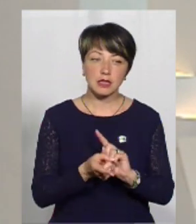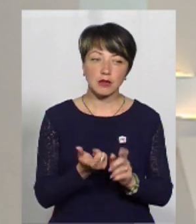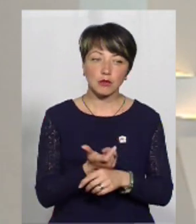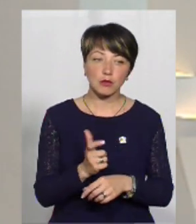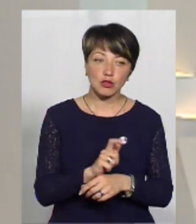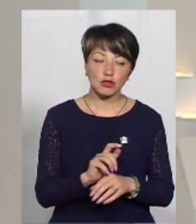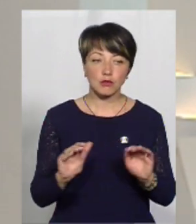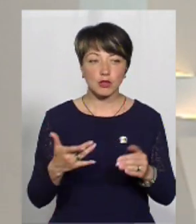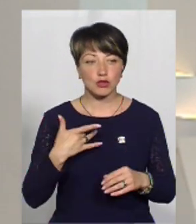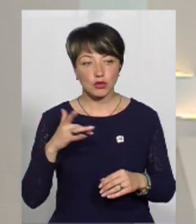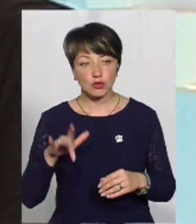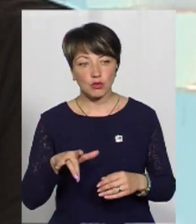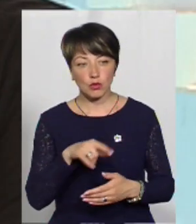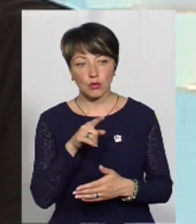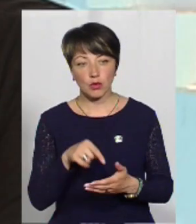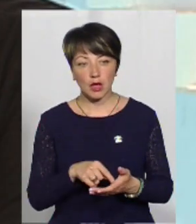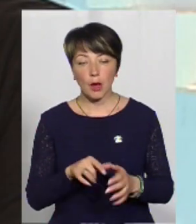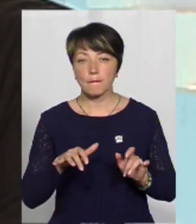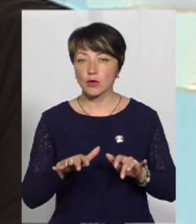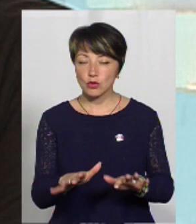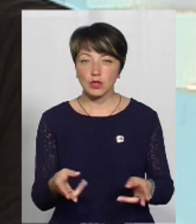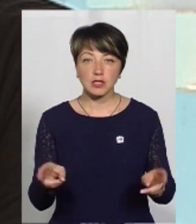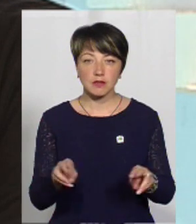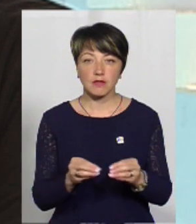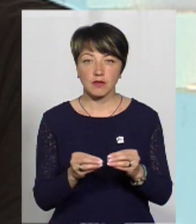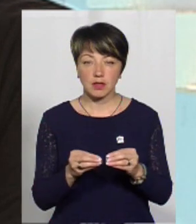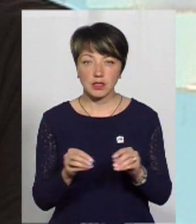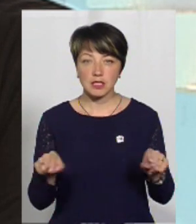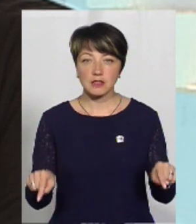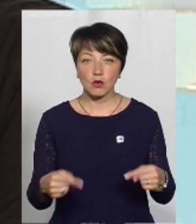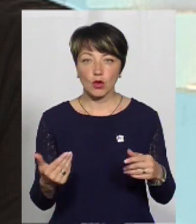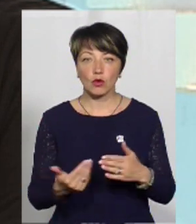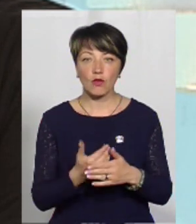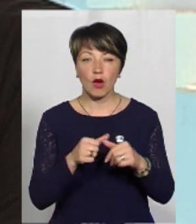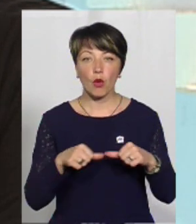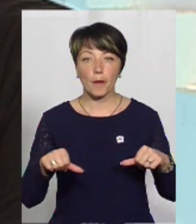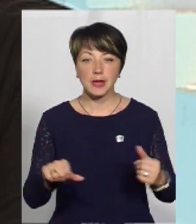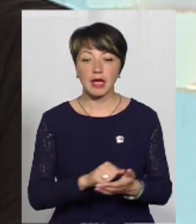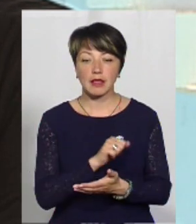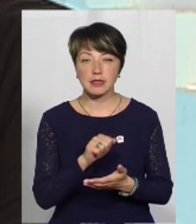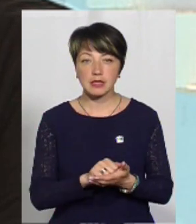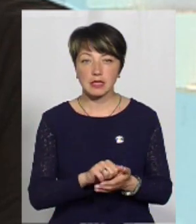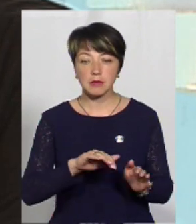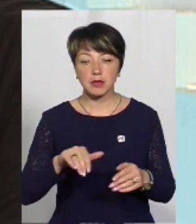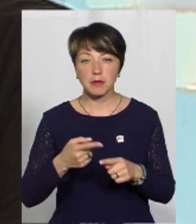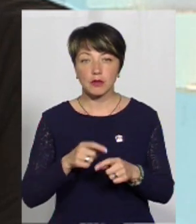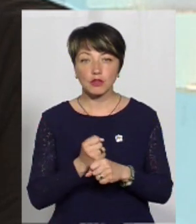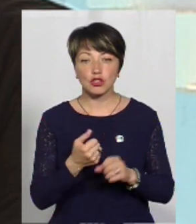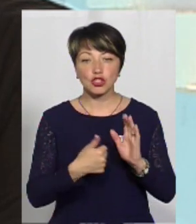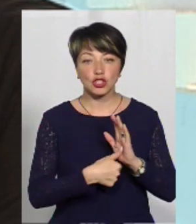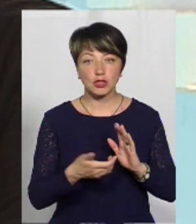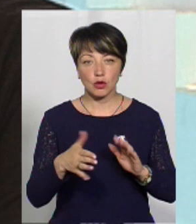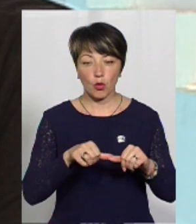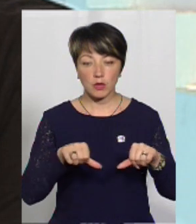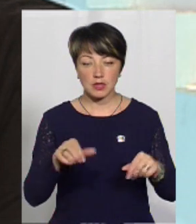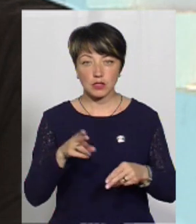більш чи менш жорсткою? Процедура залишилася такою ж самою. Створена нова комісія атестаційна після того, тому що там працювало 6 комісій,